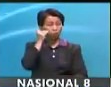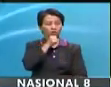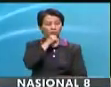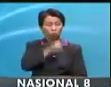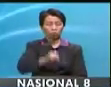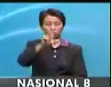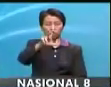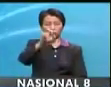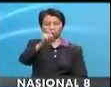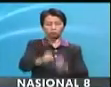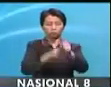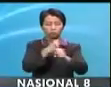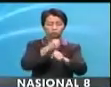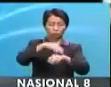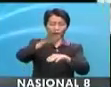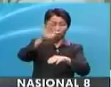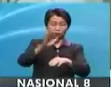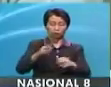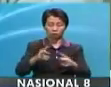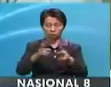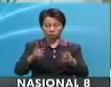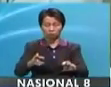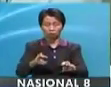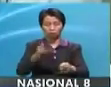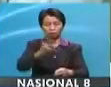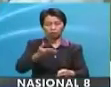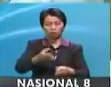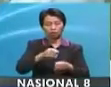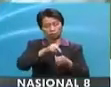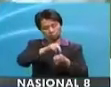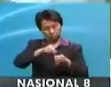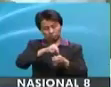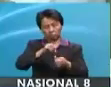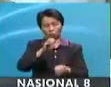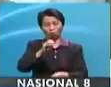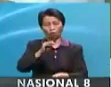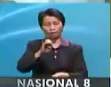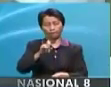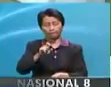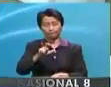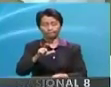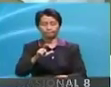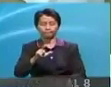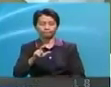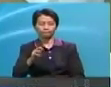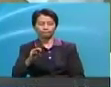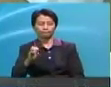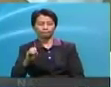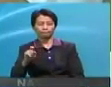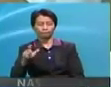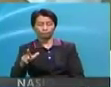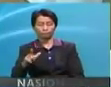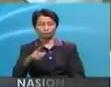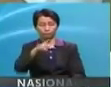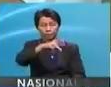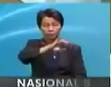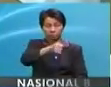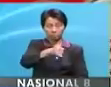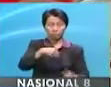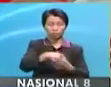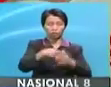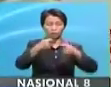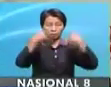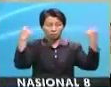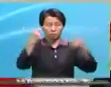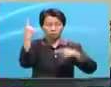30 tahun ke atas. Pelancaran produk Nestle Omega Plus dengan Acticol yang berlangsung di Petaling Jaya ini juga sempena